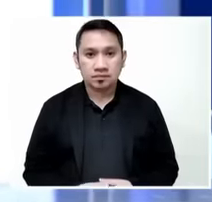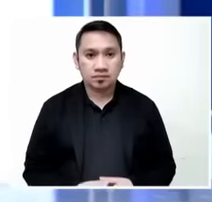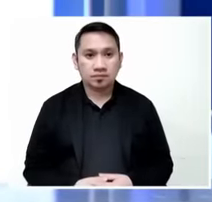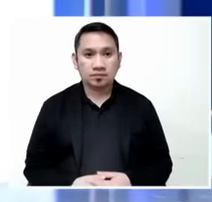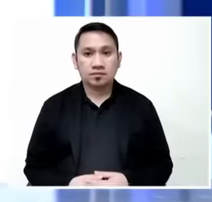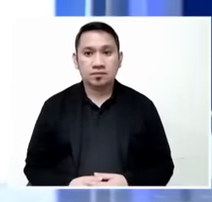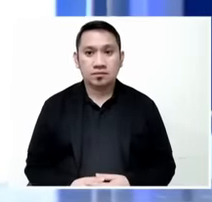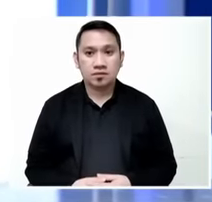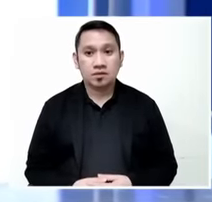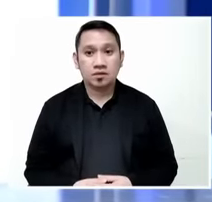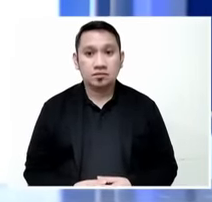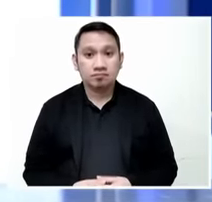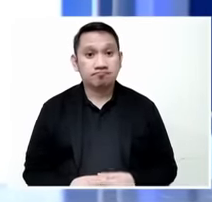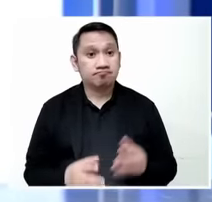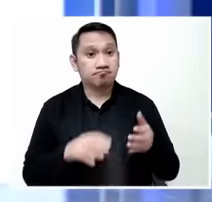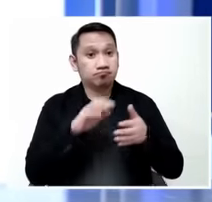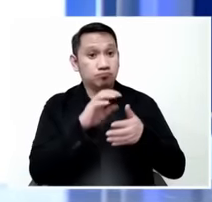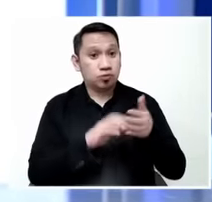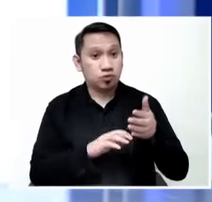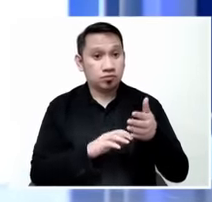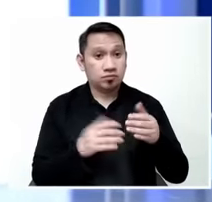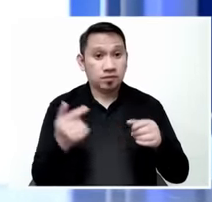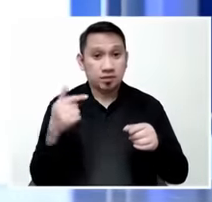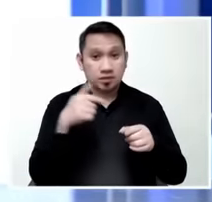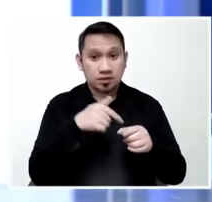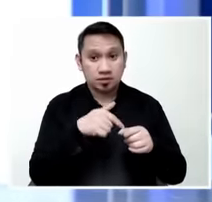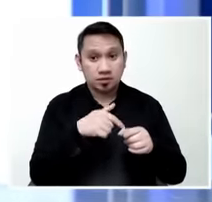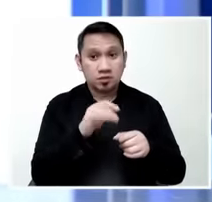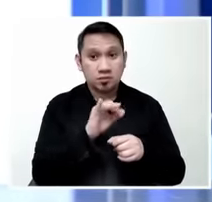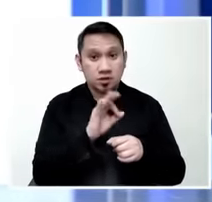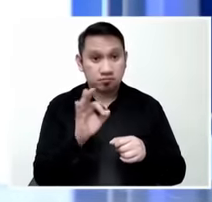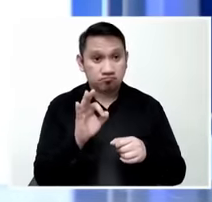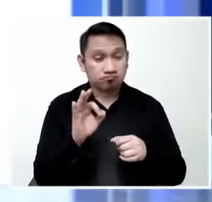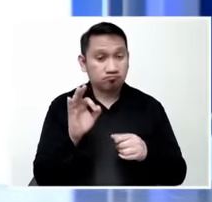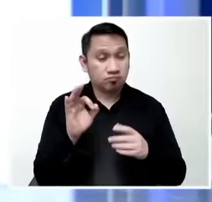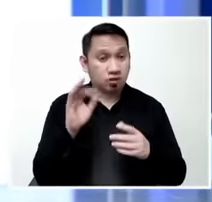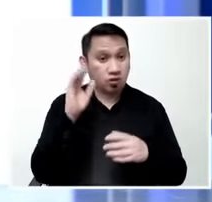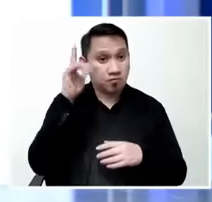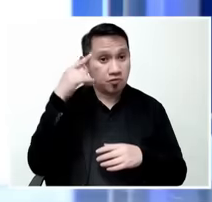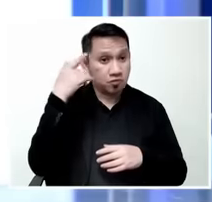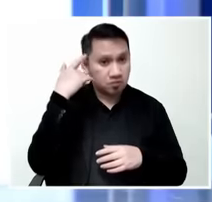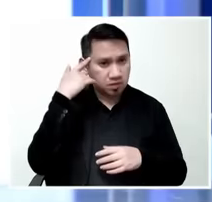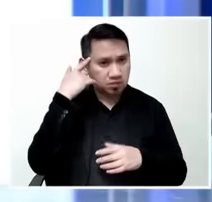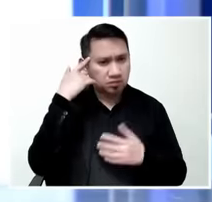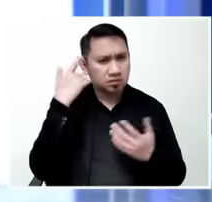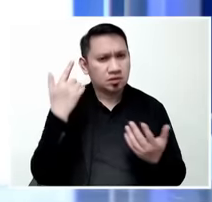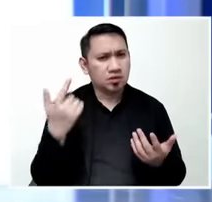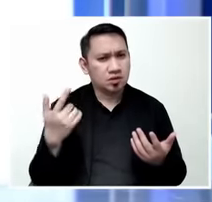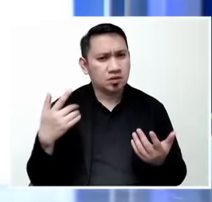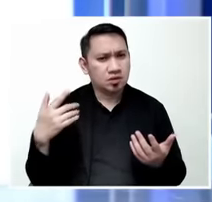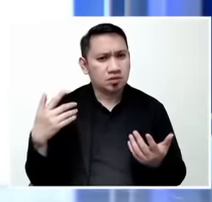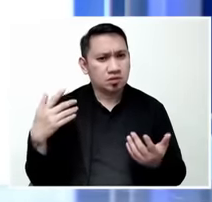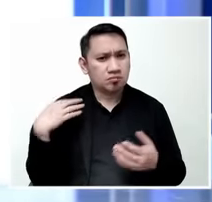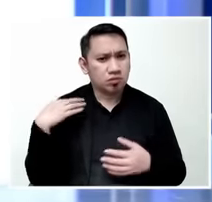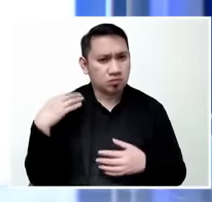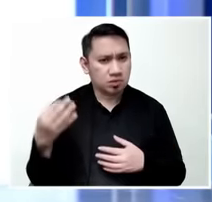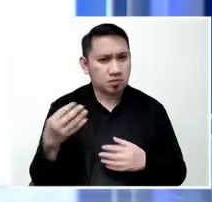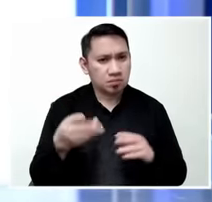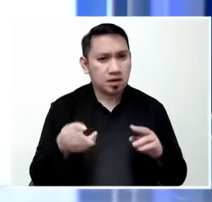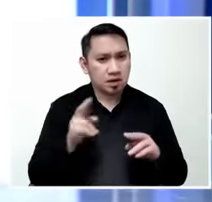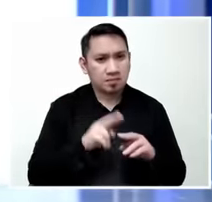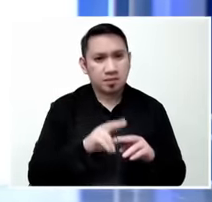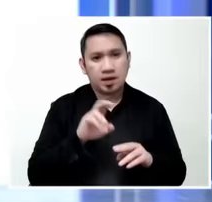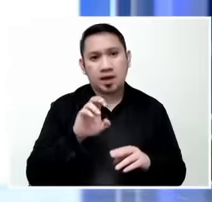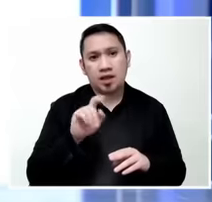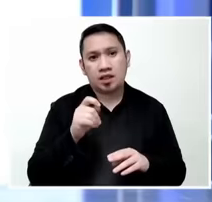Bababa ang presyo ng gasolina kapag itinuloy ng gobyerno ang voluntaryong pagtaas ng porsyento ng ethanol sa gasolina sa